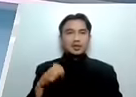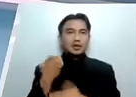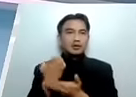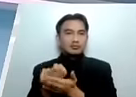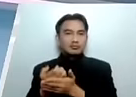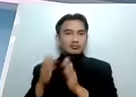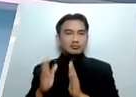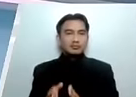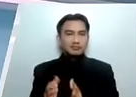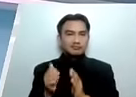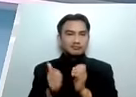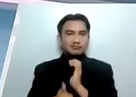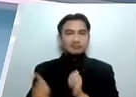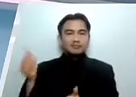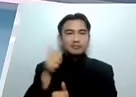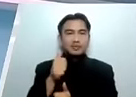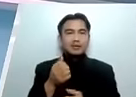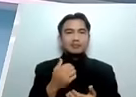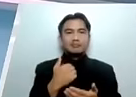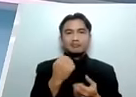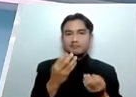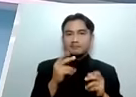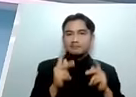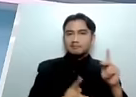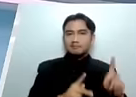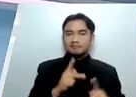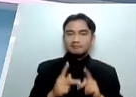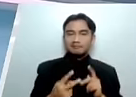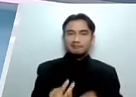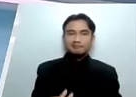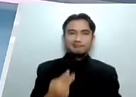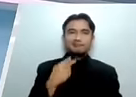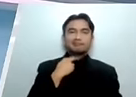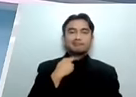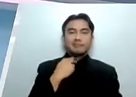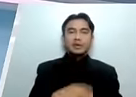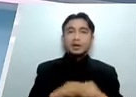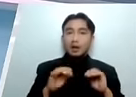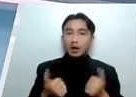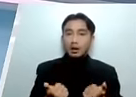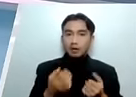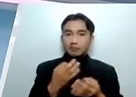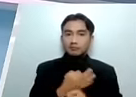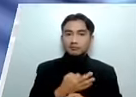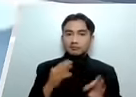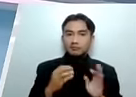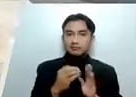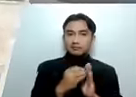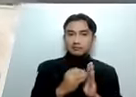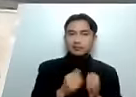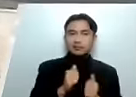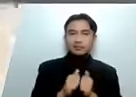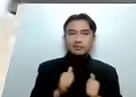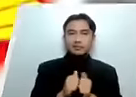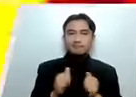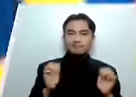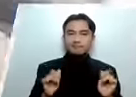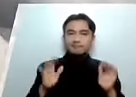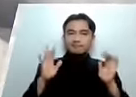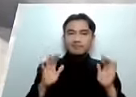na makawala rito. Ang payo ng mga eksperto para makalaya sa utang sa report ni EJ Gomez.